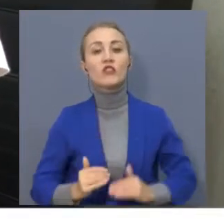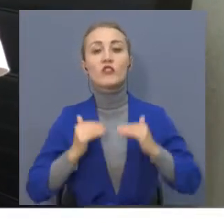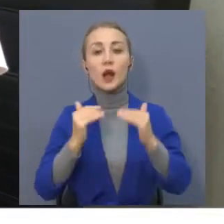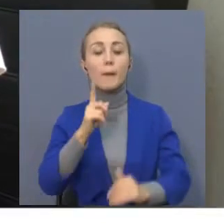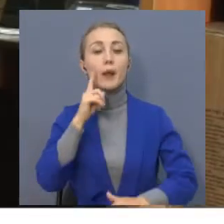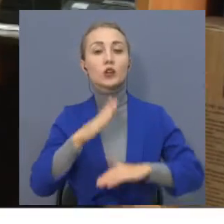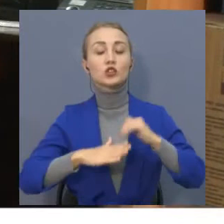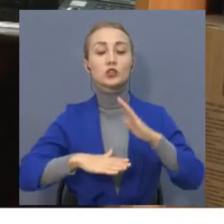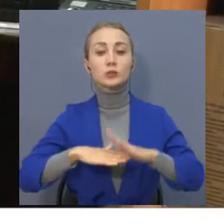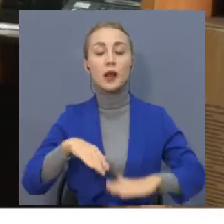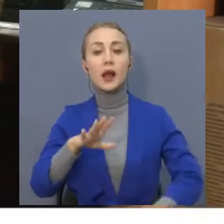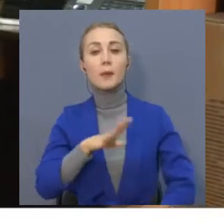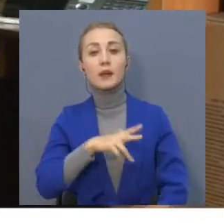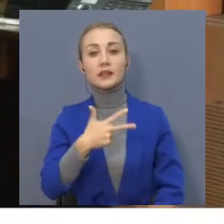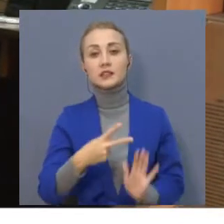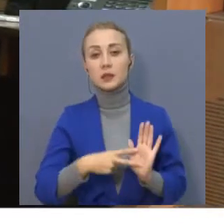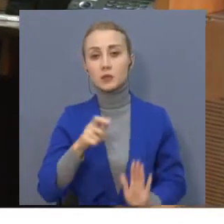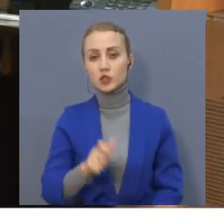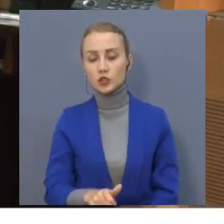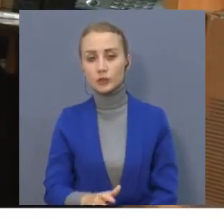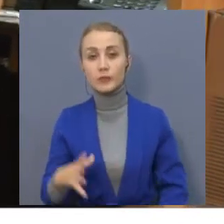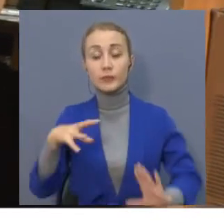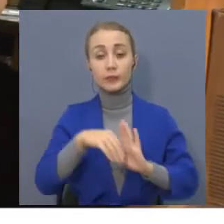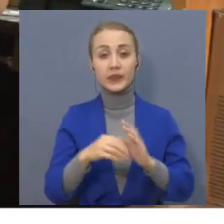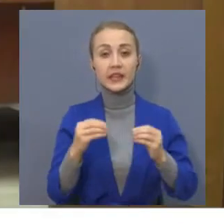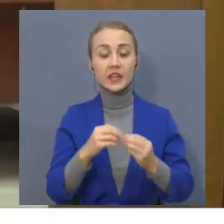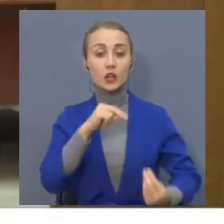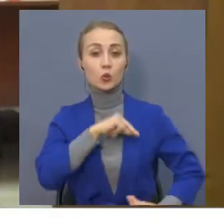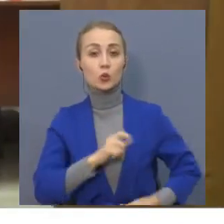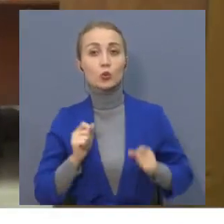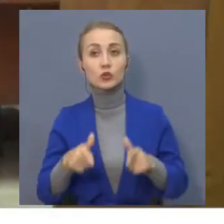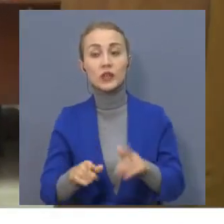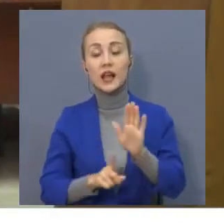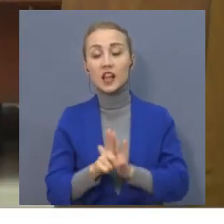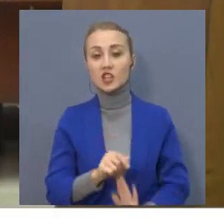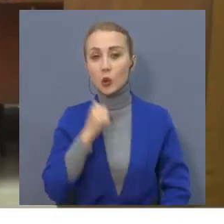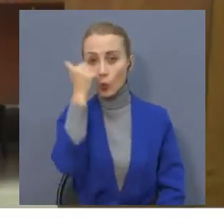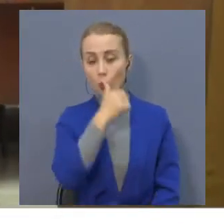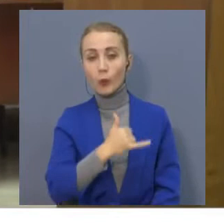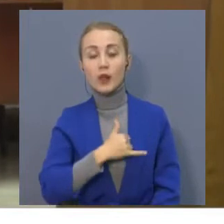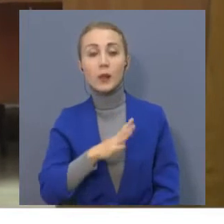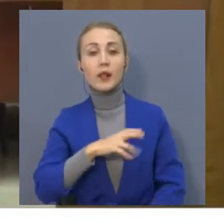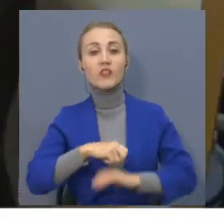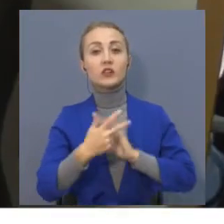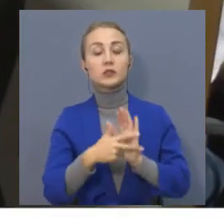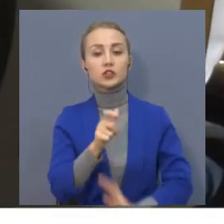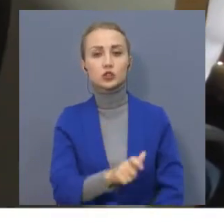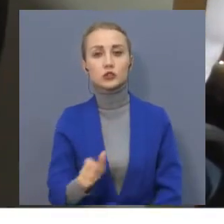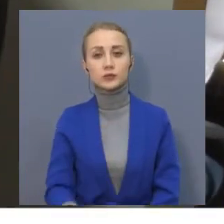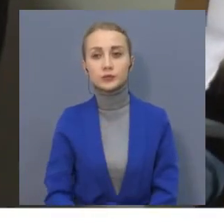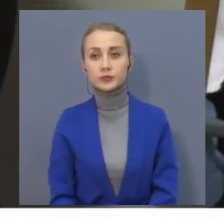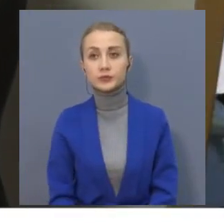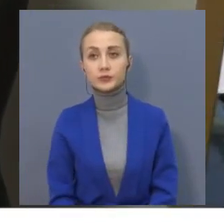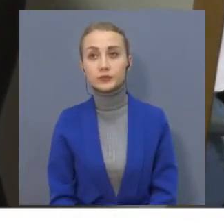Кенжебай Шоқан Уәлиханов атында Көкшетау мемлекеттік университетінің аудармашы мамандығы бойынша тәмамдаған. 2019 жылы дипломын қолға алған жас маман туған